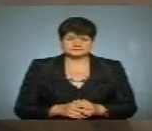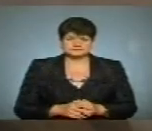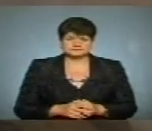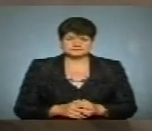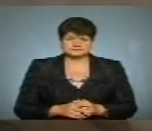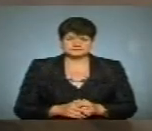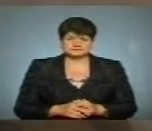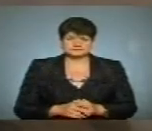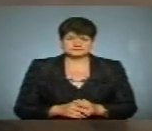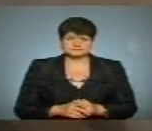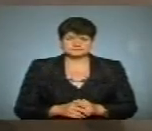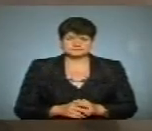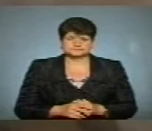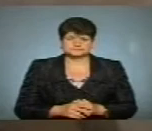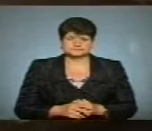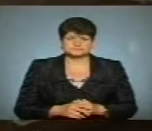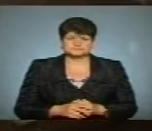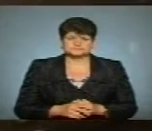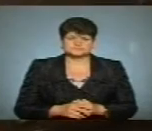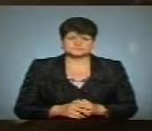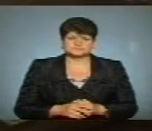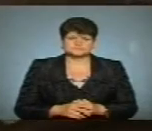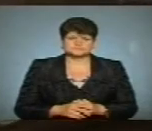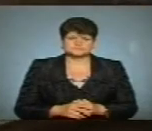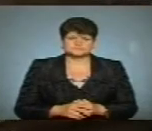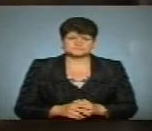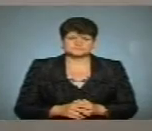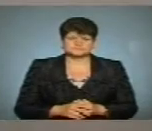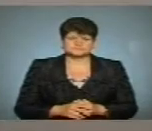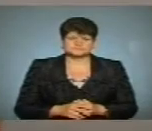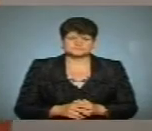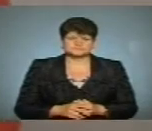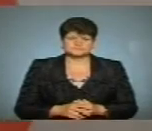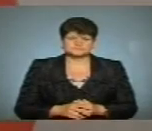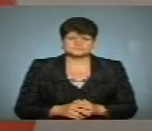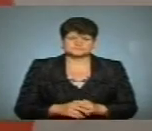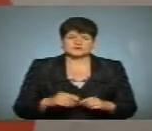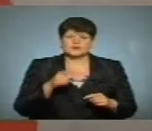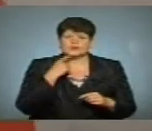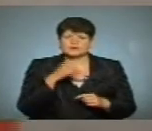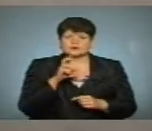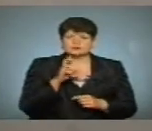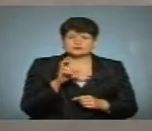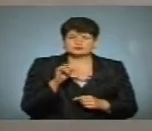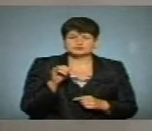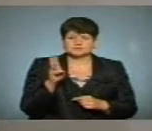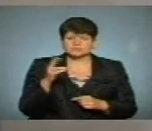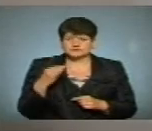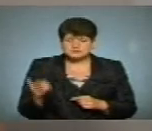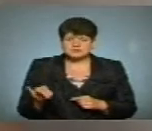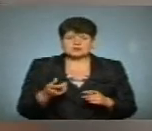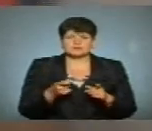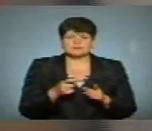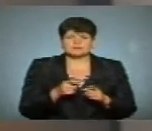Раз. За словами Богдана Будковського,